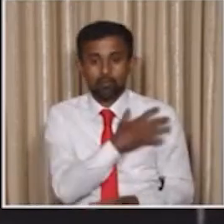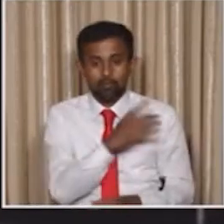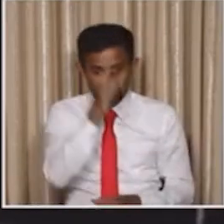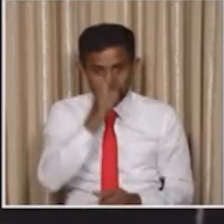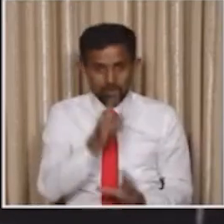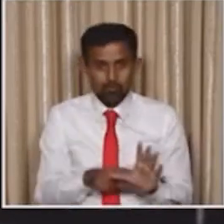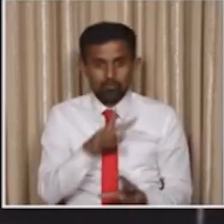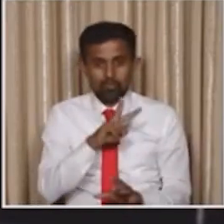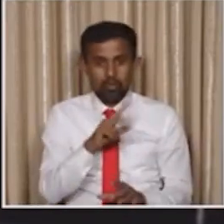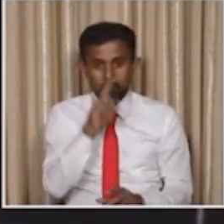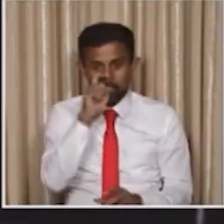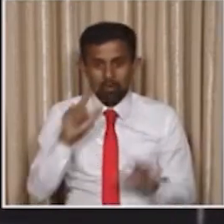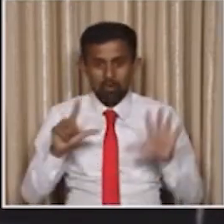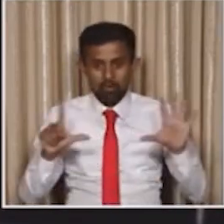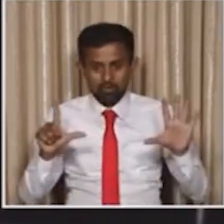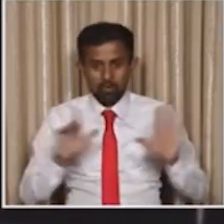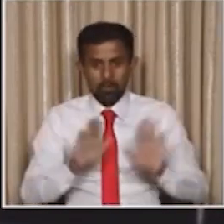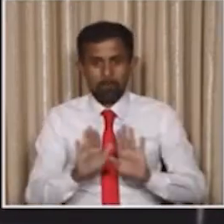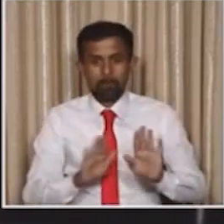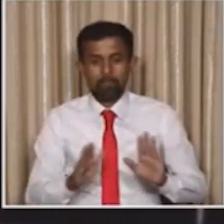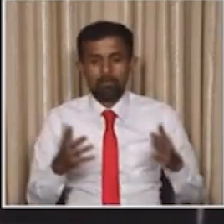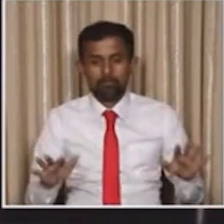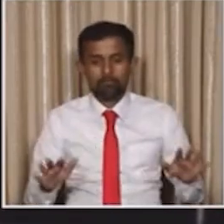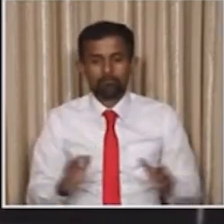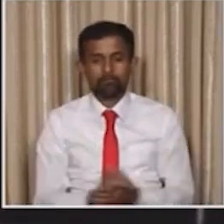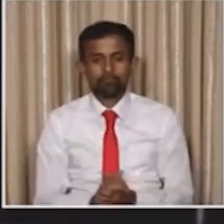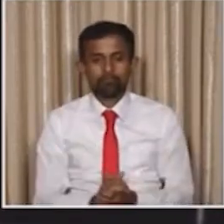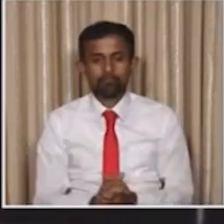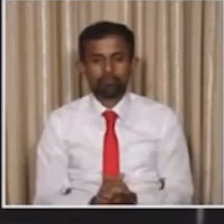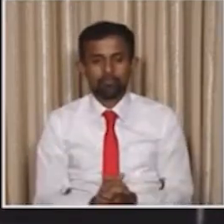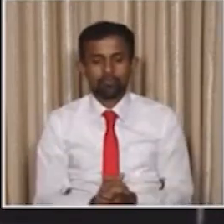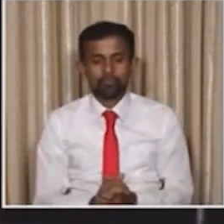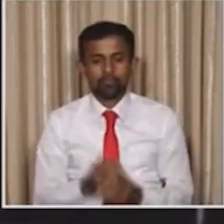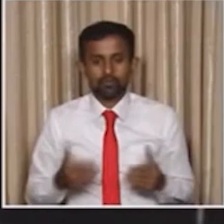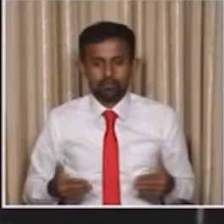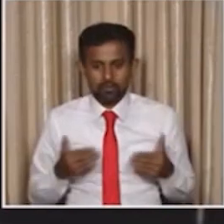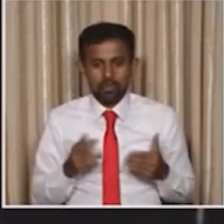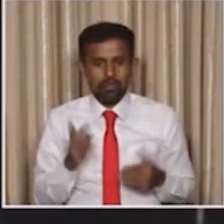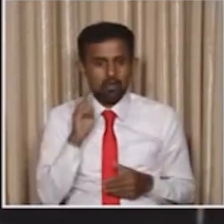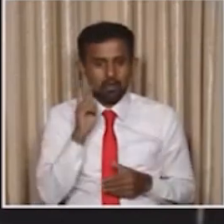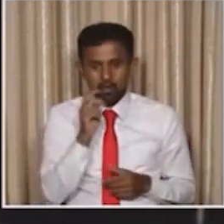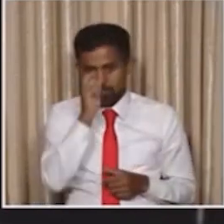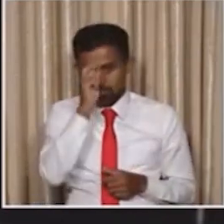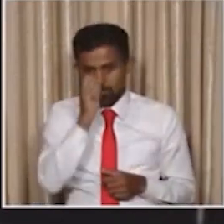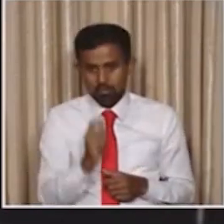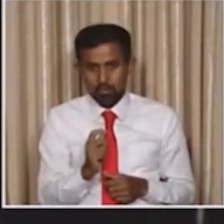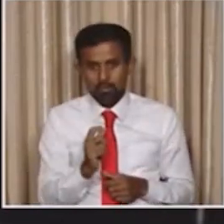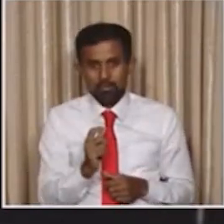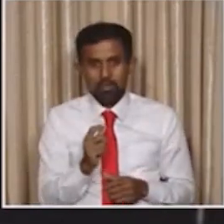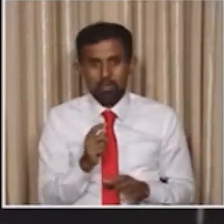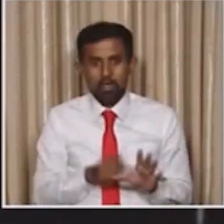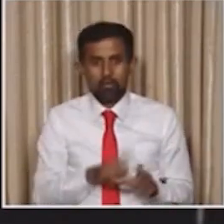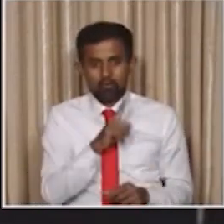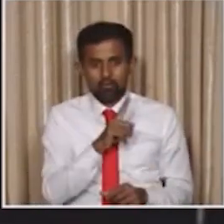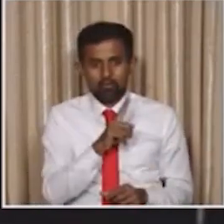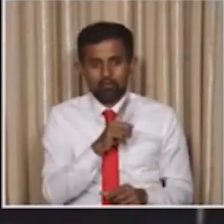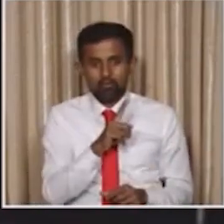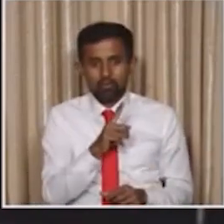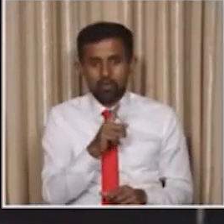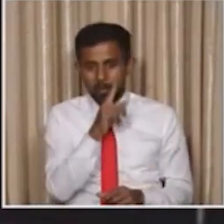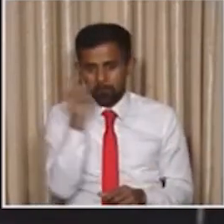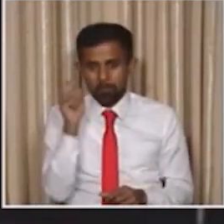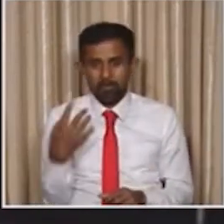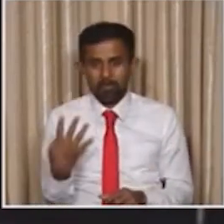avurudu 2 maasa 7k merata palane karala thibenawa Vartamane Ranil Wickremasinghe janadhipathithuma avurudu 10